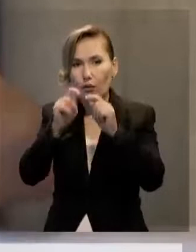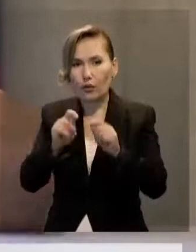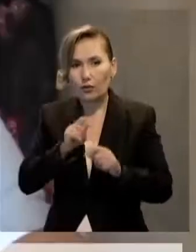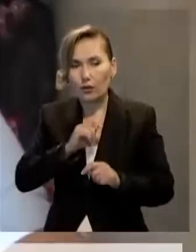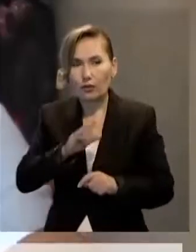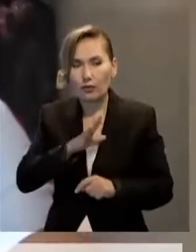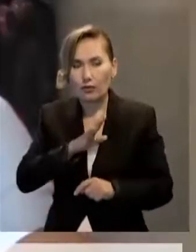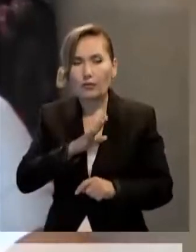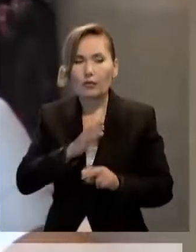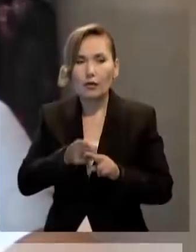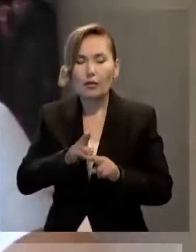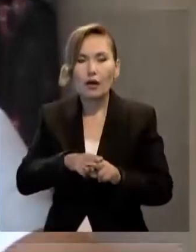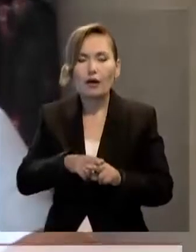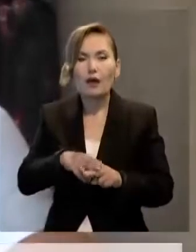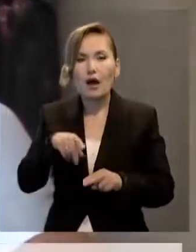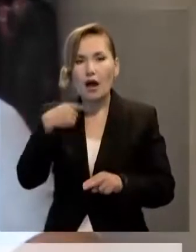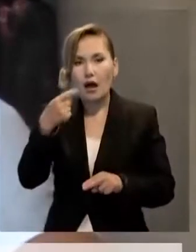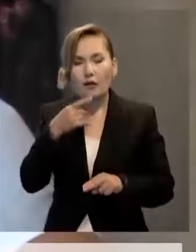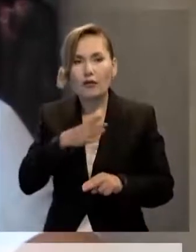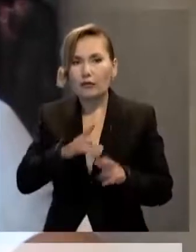деді. Басында сенген жоқпын.